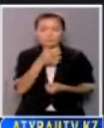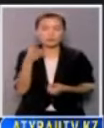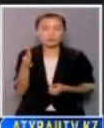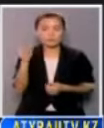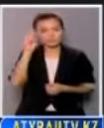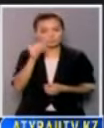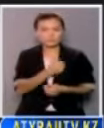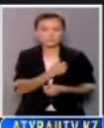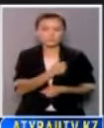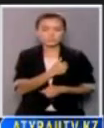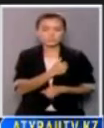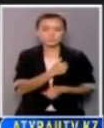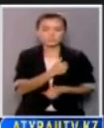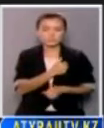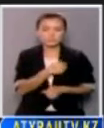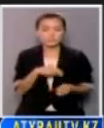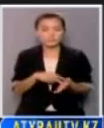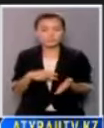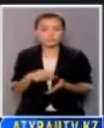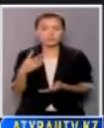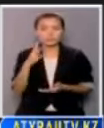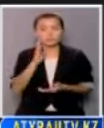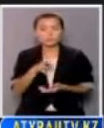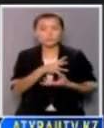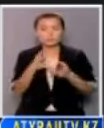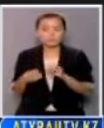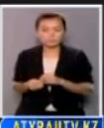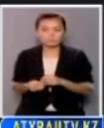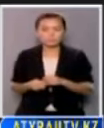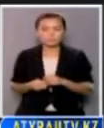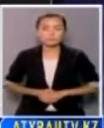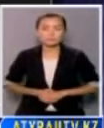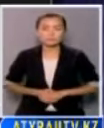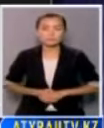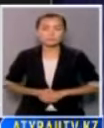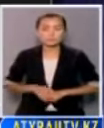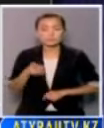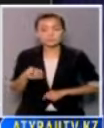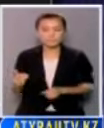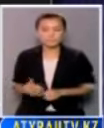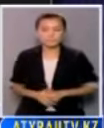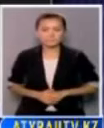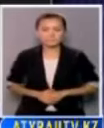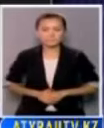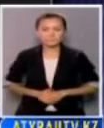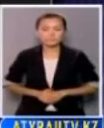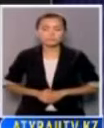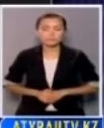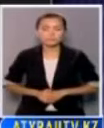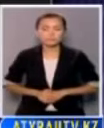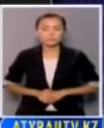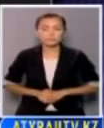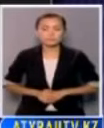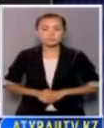Сонда ол жерде бағасы 4 жылдық оқу, мысалы бір жылына 1000 лира дейді. Яғни оларда